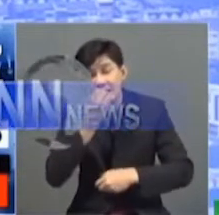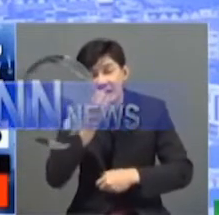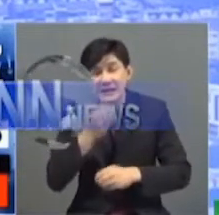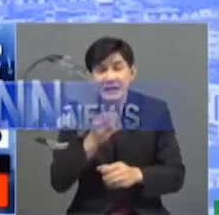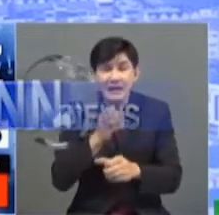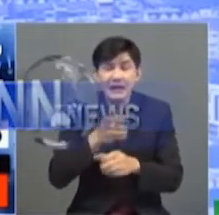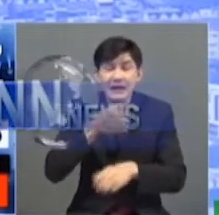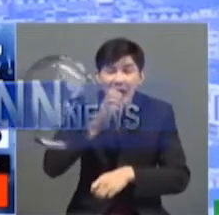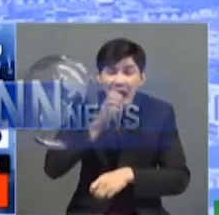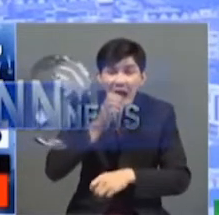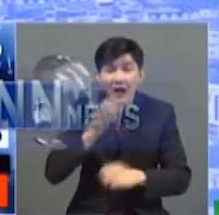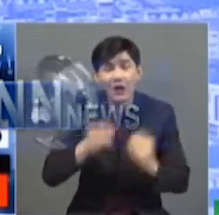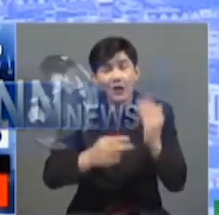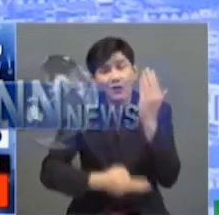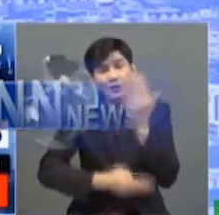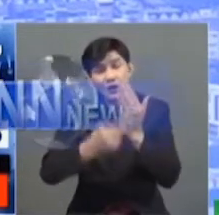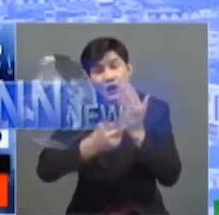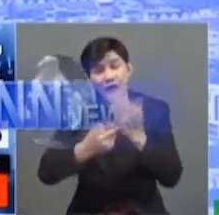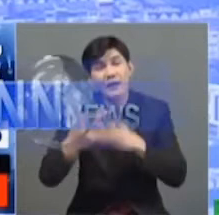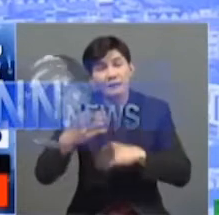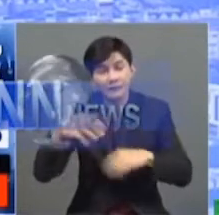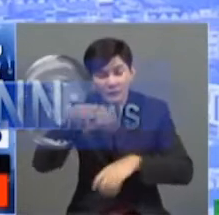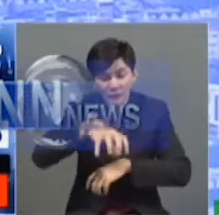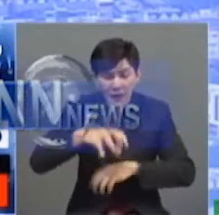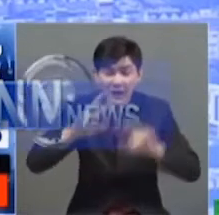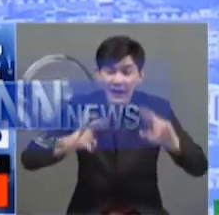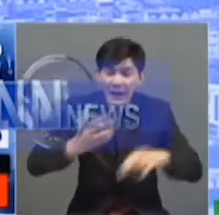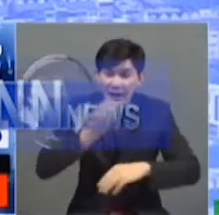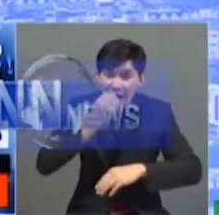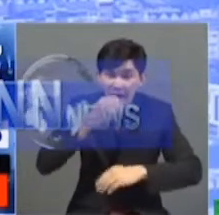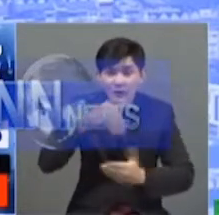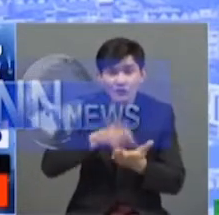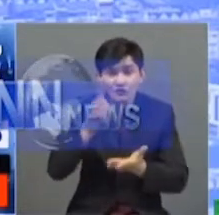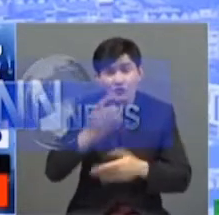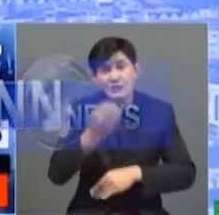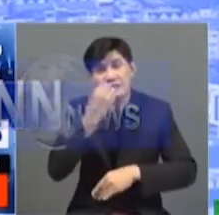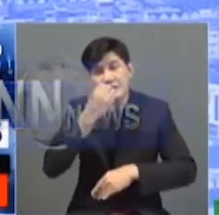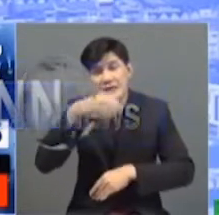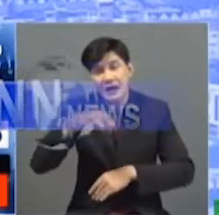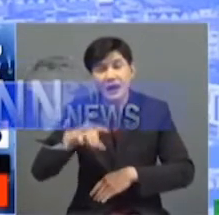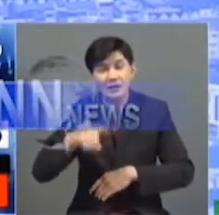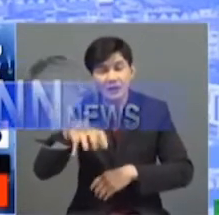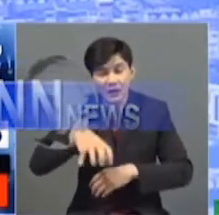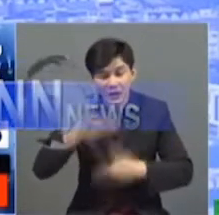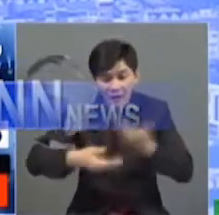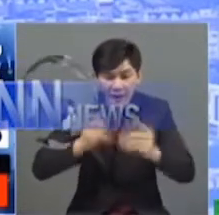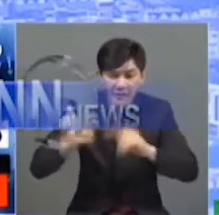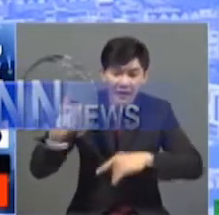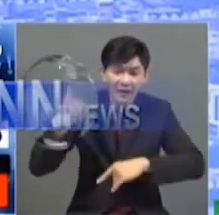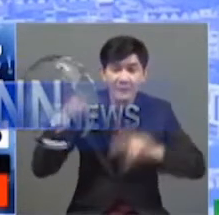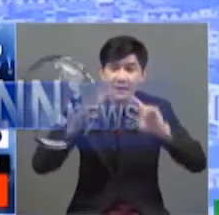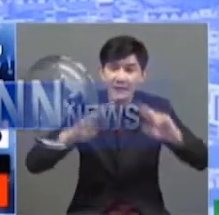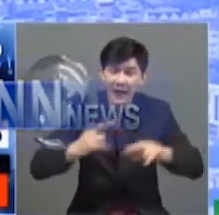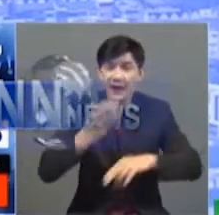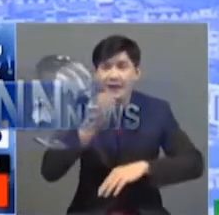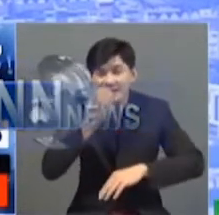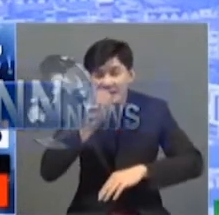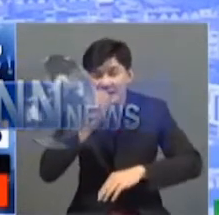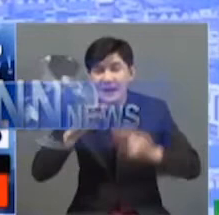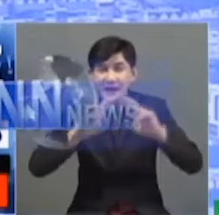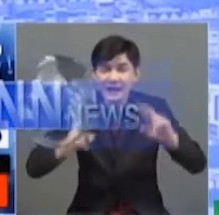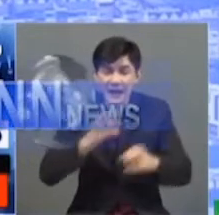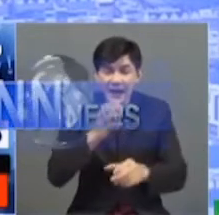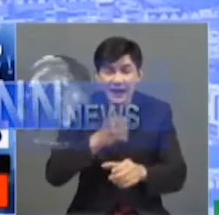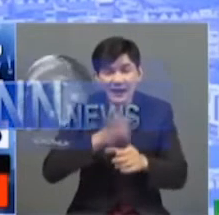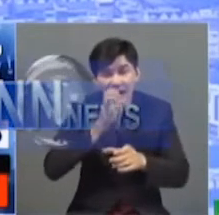น. 597คดีลดไป70คดีและมีการชุมนุมมั่วสุม89คดีลดไป50คดีค่ะทั้งนี้เรื่อง